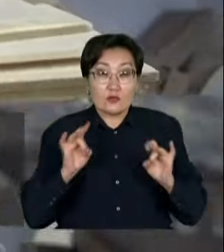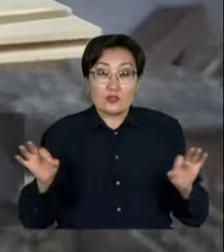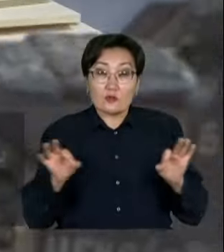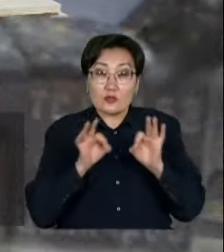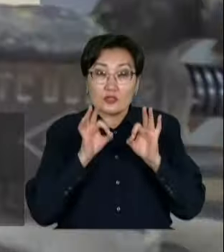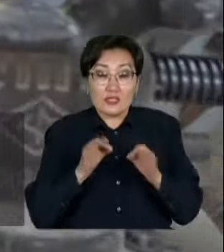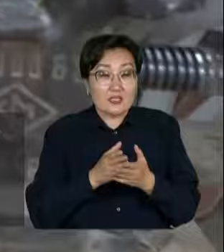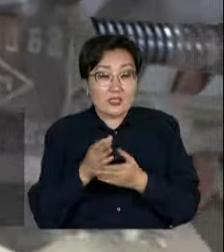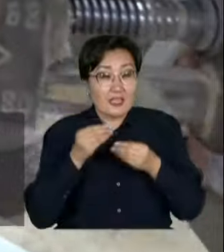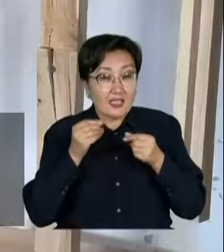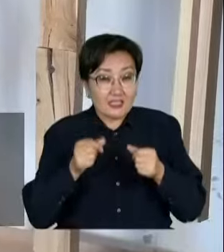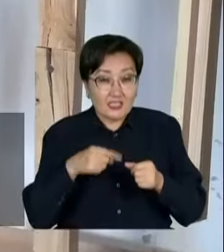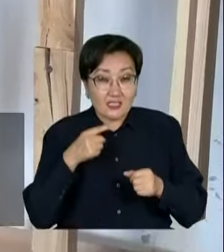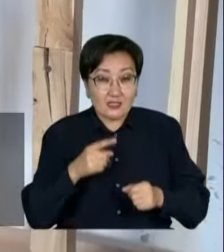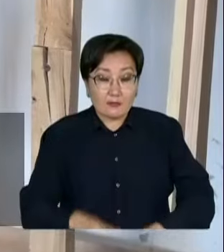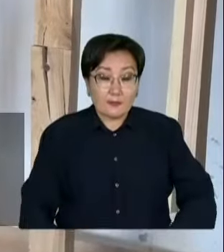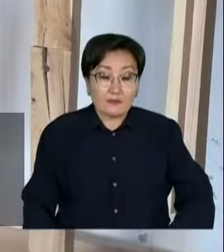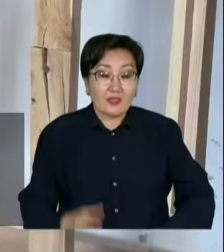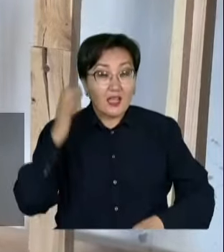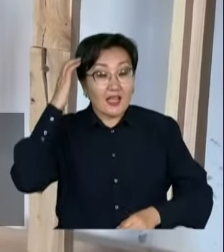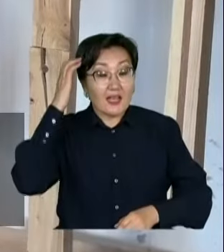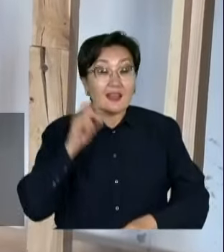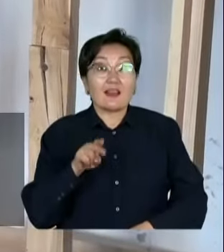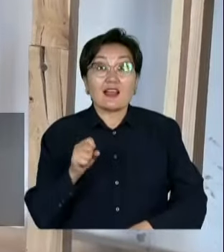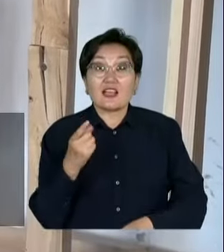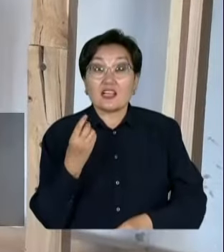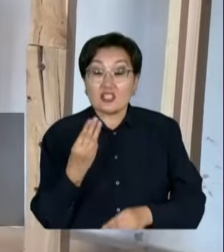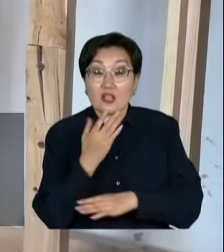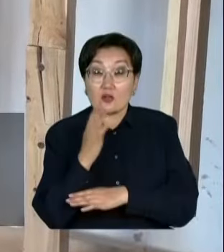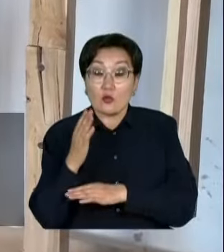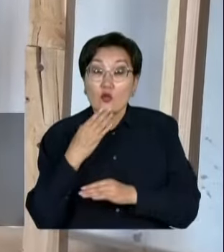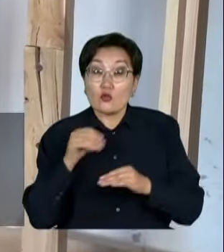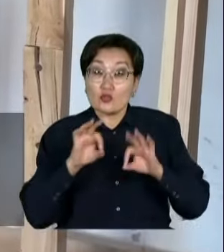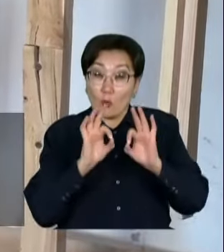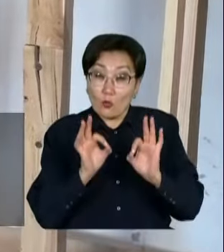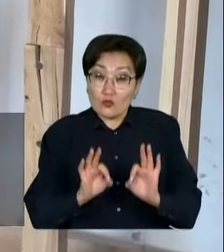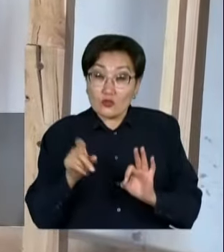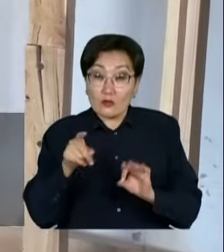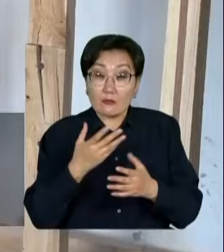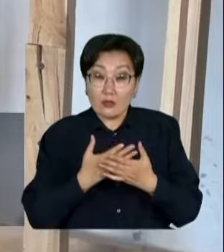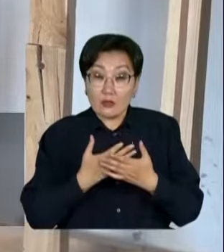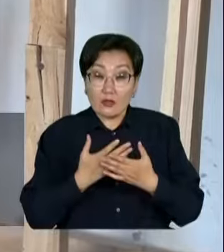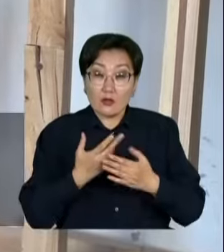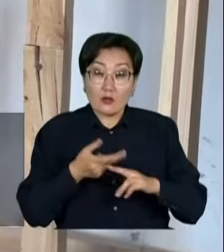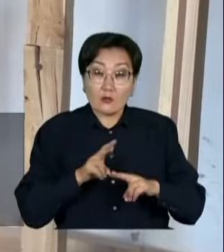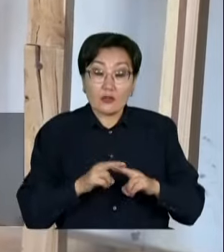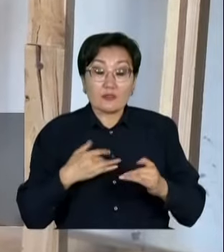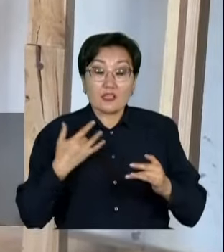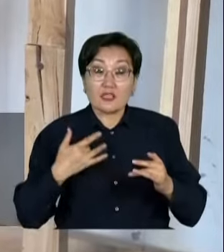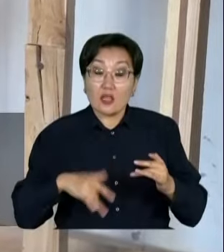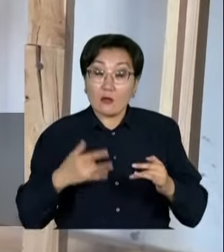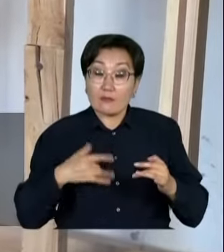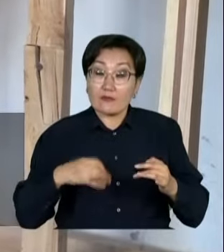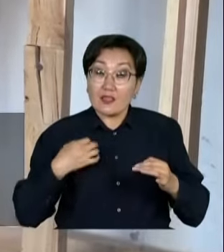үніне тікелей әсер етеді екен. Осы қара ағашты пайдаланамыз. Өте өзінің узоры мынау. Осыны біз домбыраға пайдаланамыз.